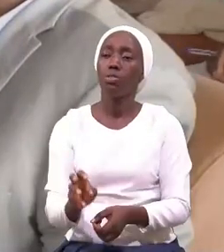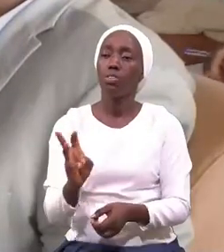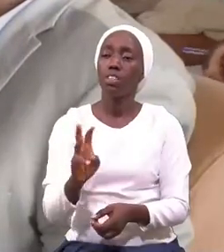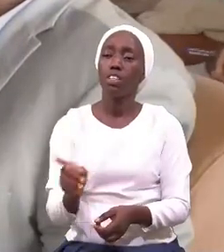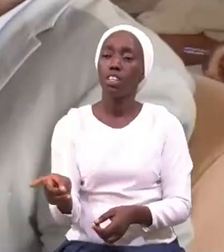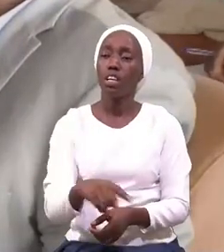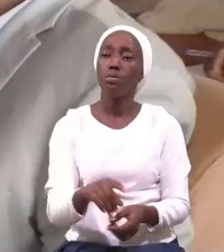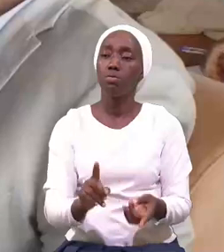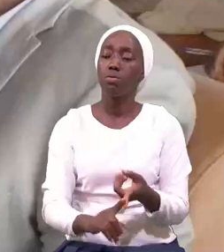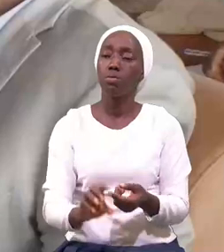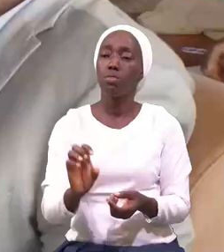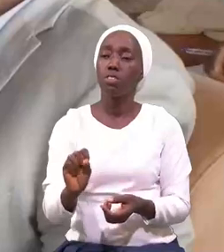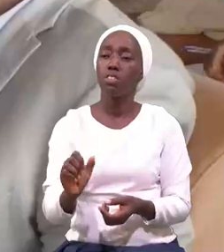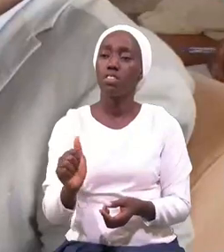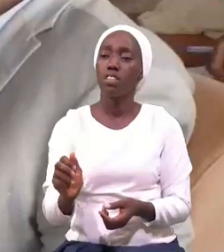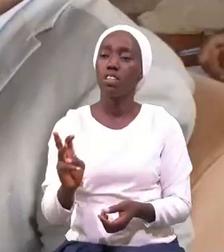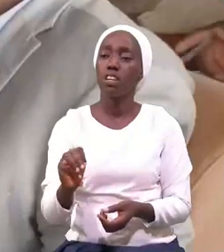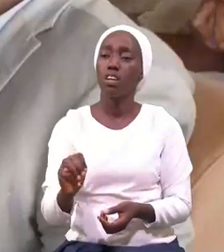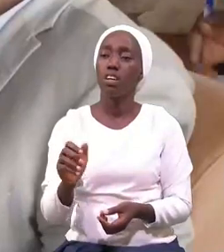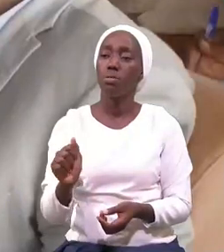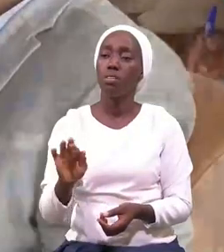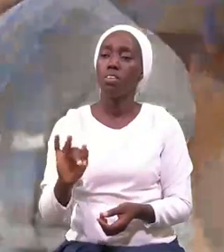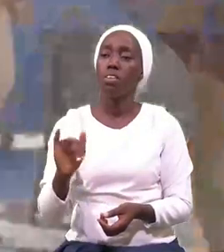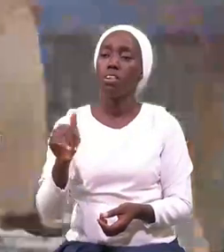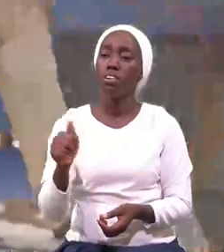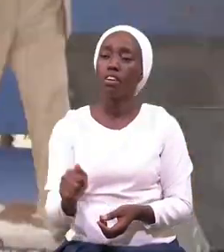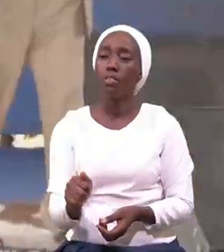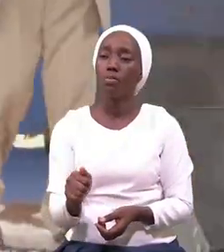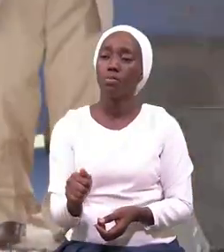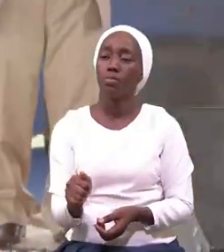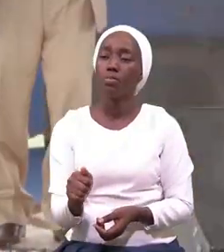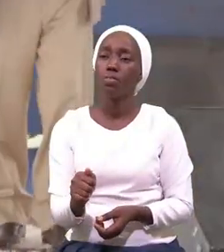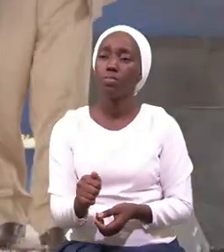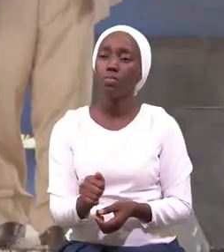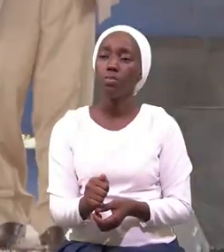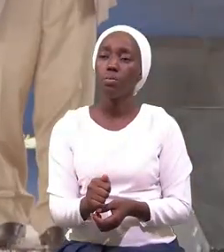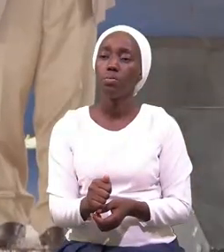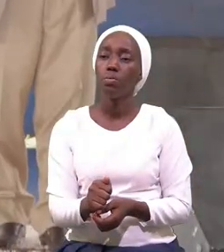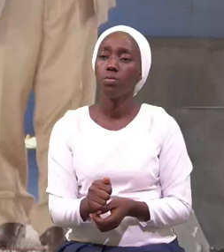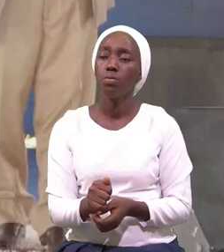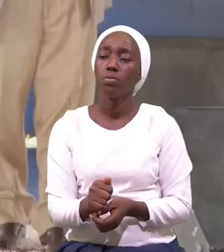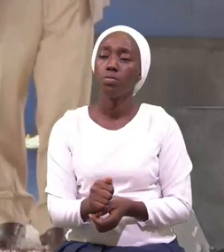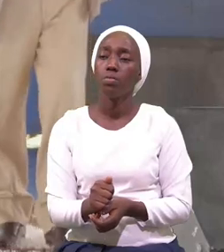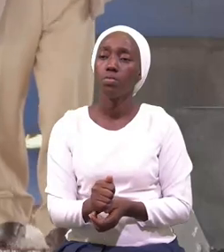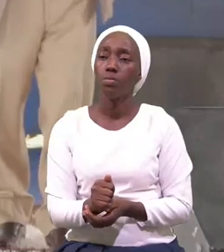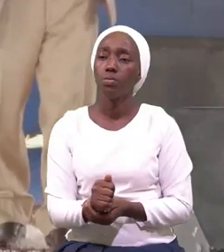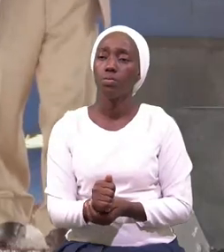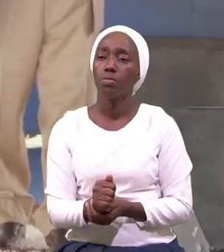C'est l'esprit normalement qui devait les conduire en Samarie, mais ils ont attendu jusqu'à ce que la persécution les chasse et les conduise